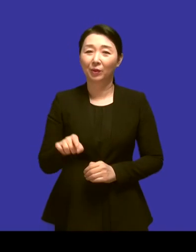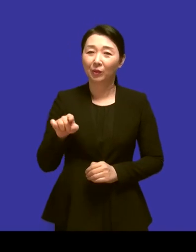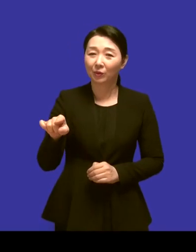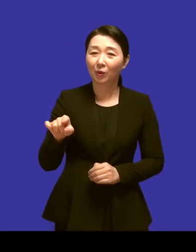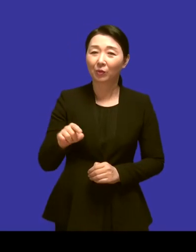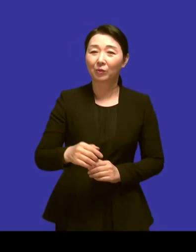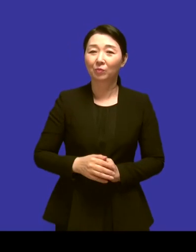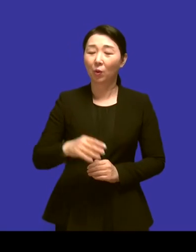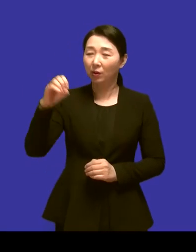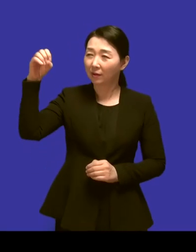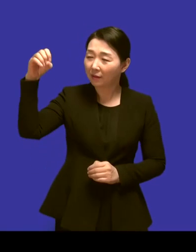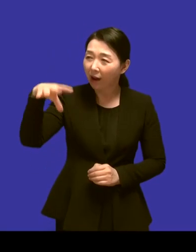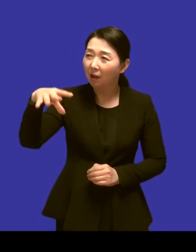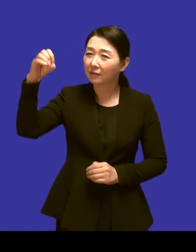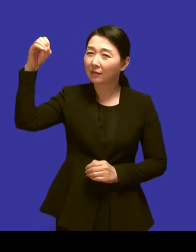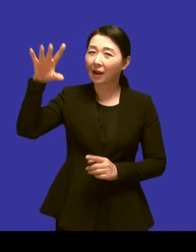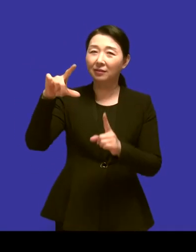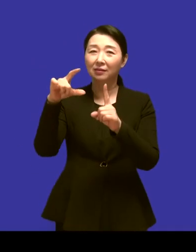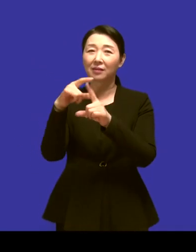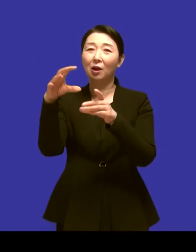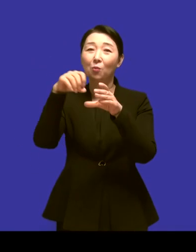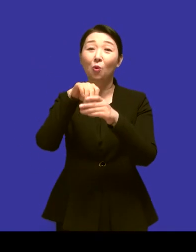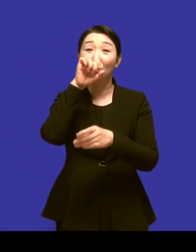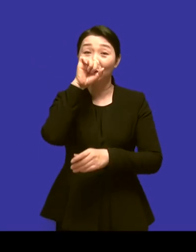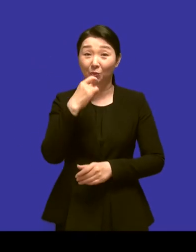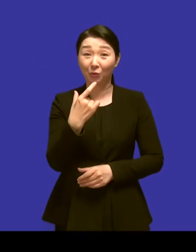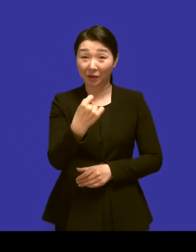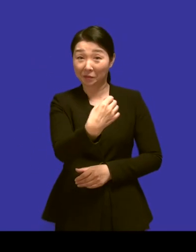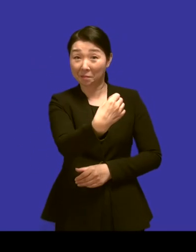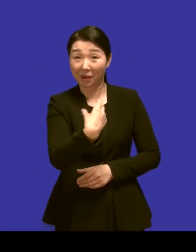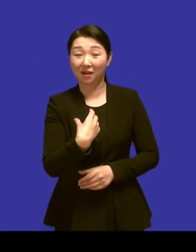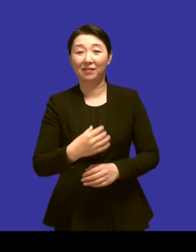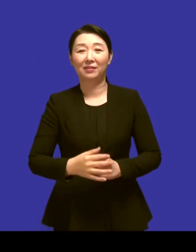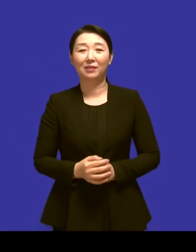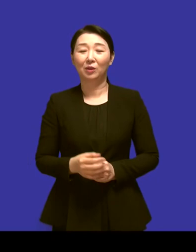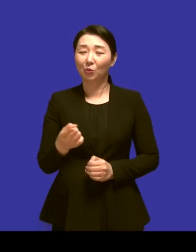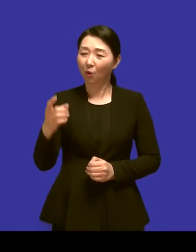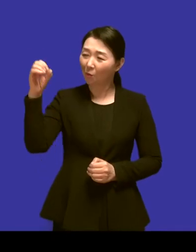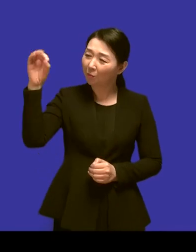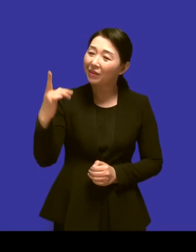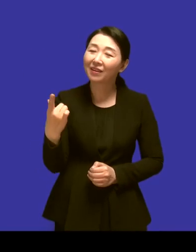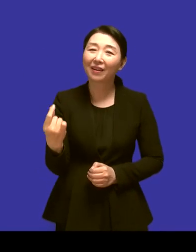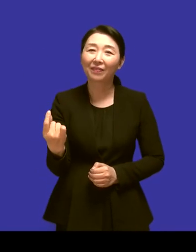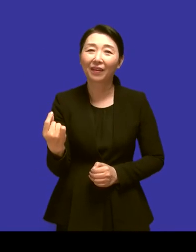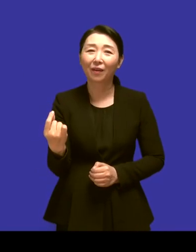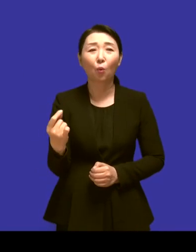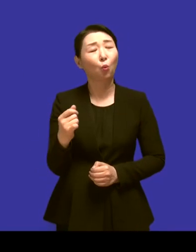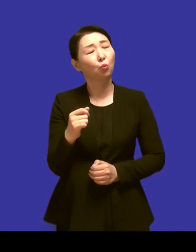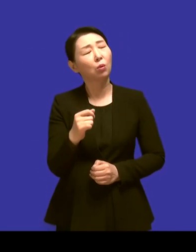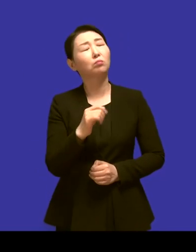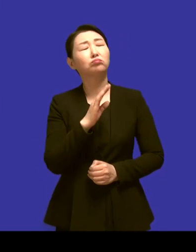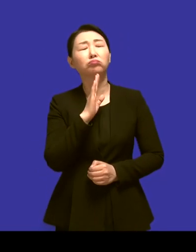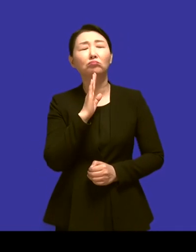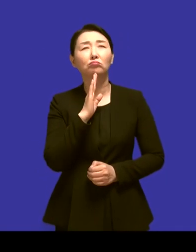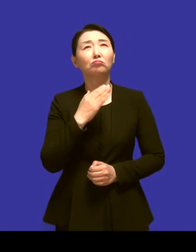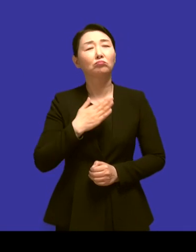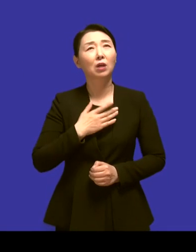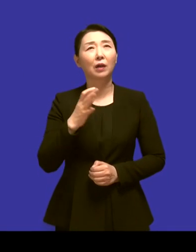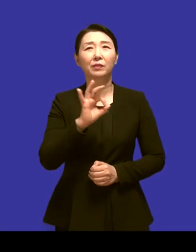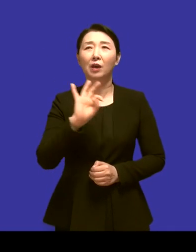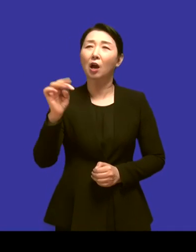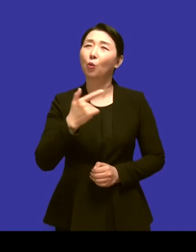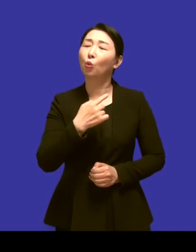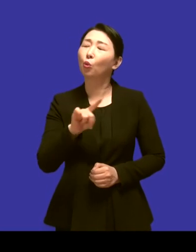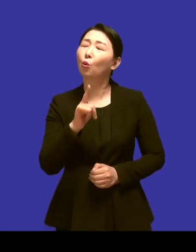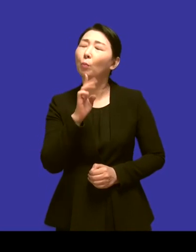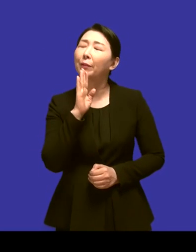빛 이제 라이트 이런 단어가 들어갔으면 좋겠다. 뭔가 너가 뭔가 빛 같다 이렇게 해가지고 어 그래? 어 나는 안언더인데 이러고